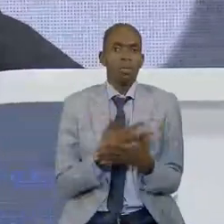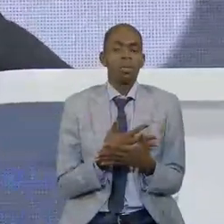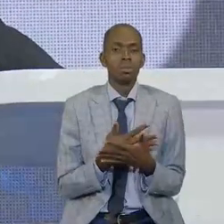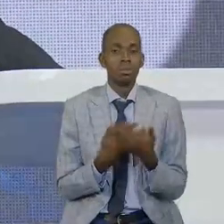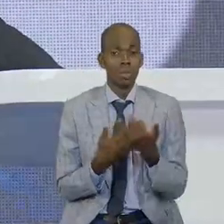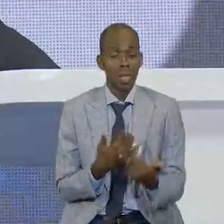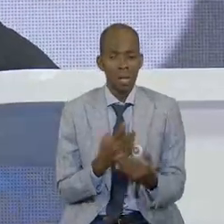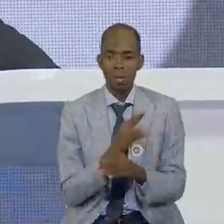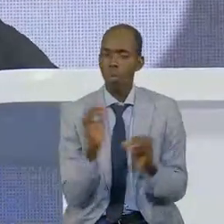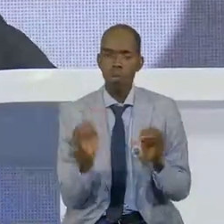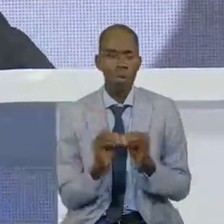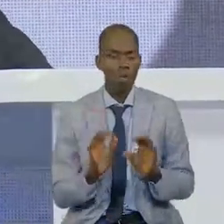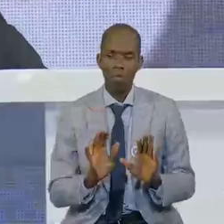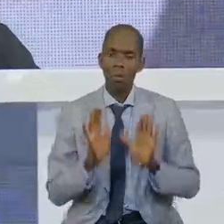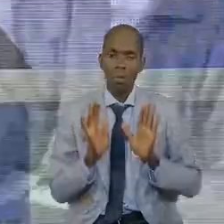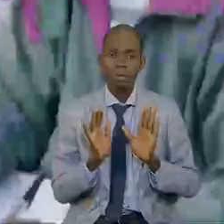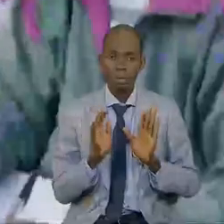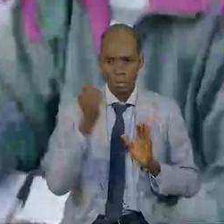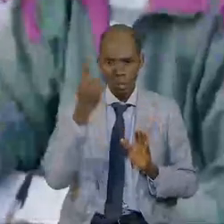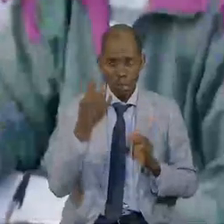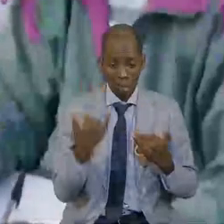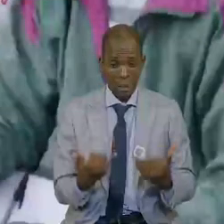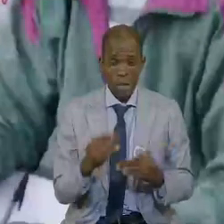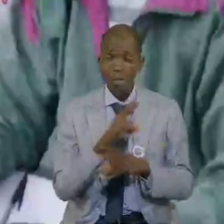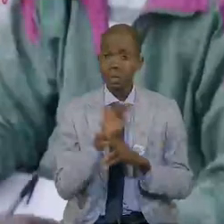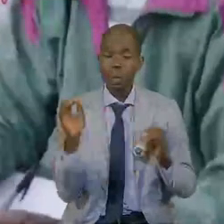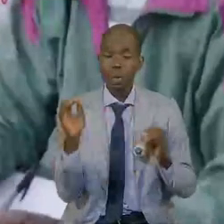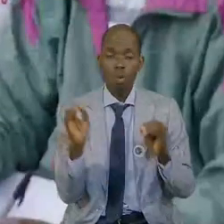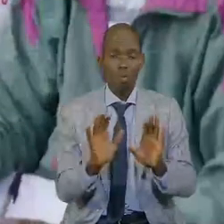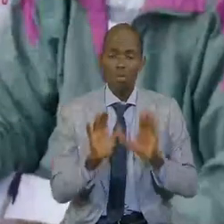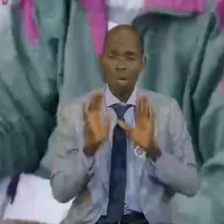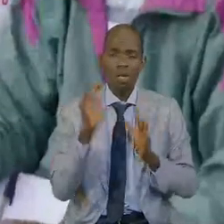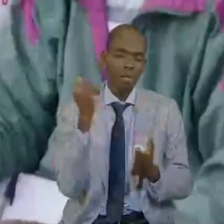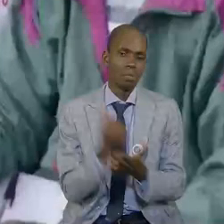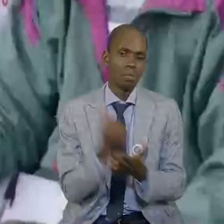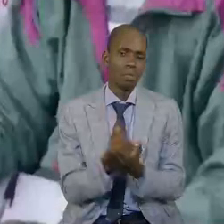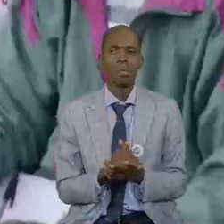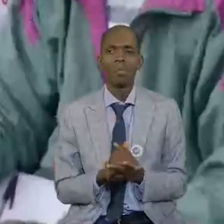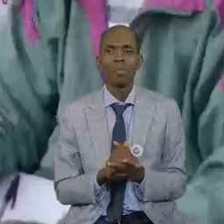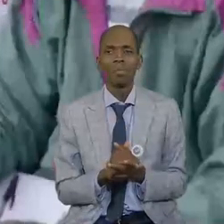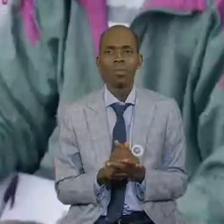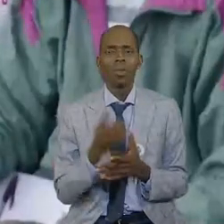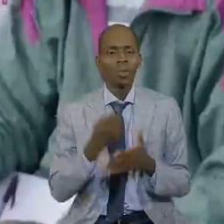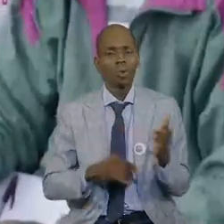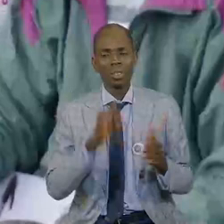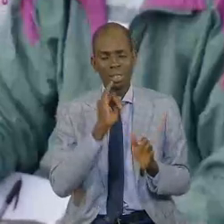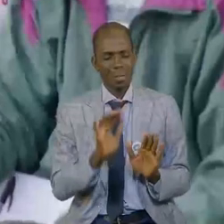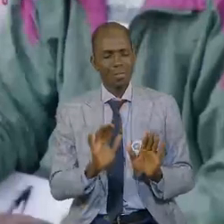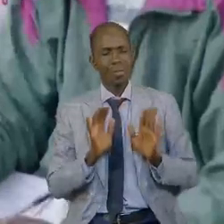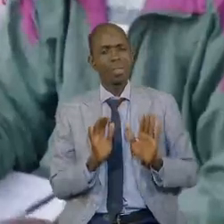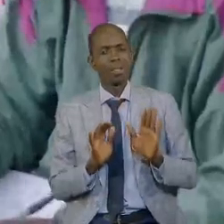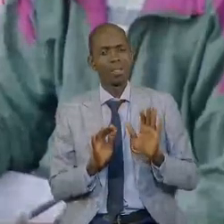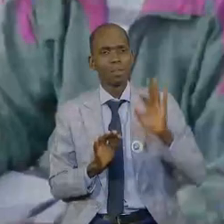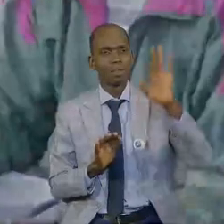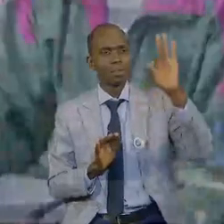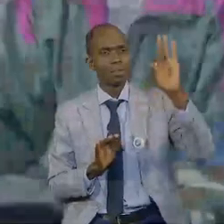Plus de crainte. I said no more fear. J'ai dit plus de crainte. What is fear? C'est quoi la crainte? Look at this again. Voyez